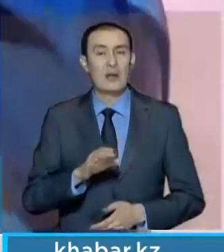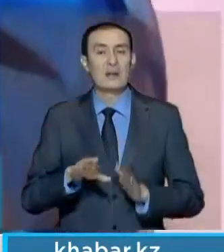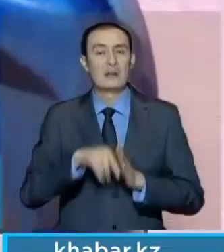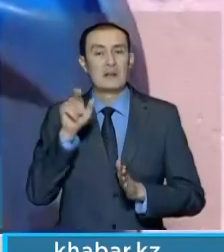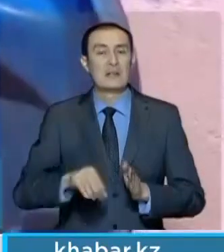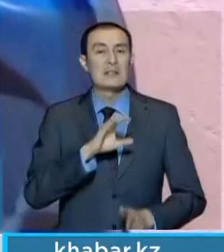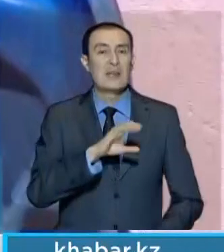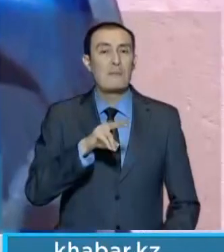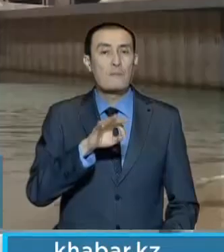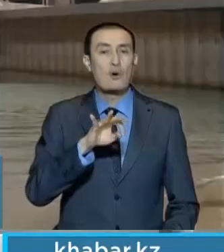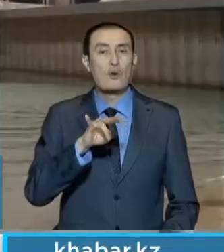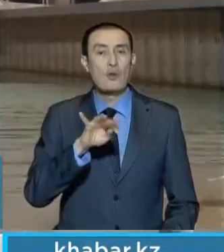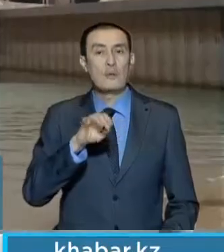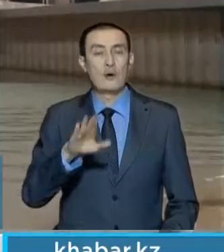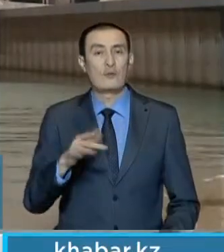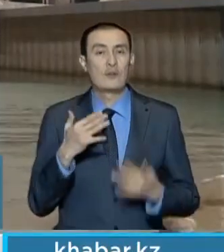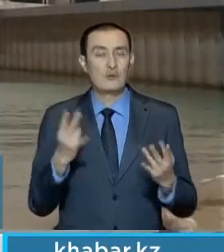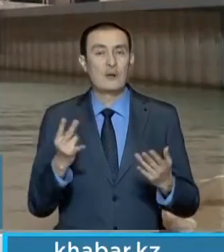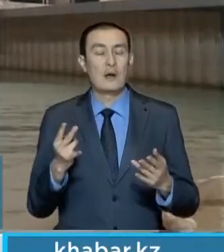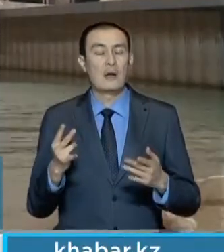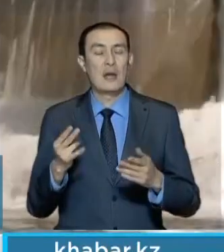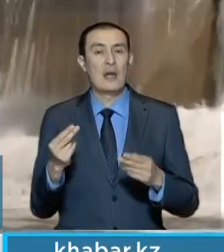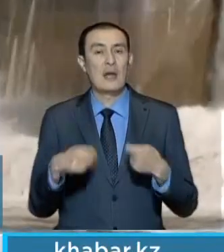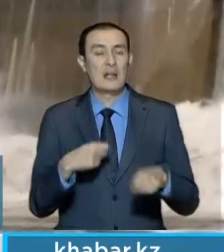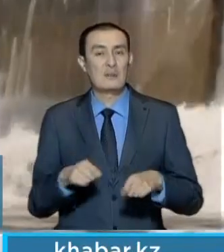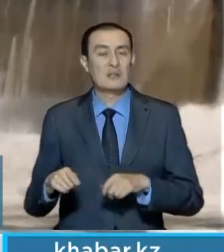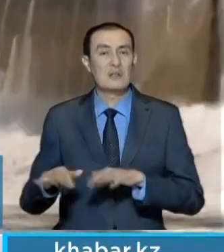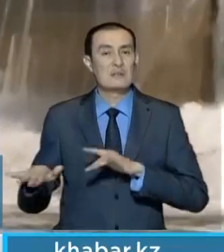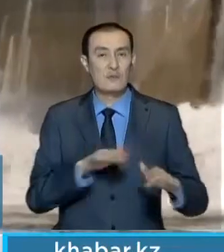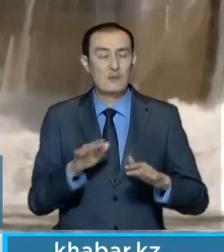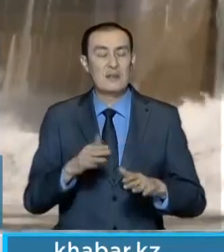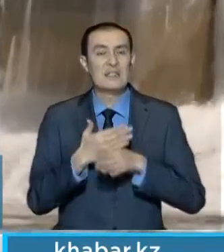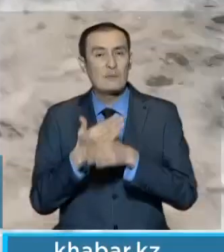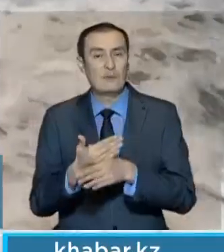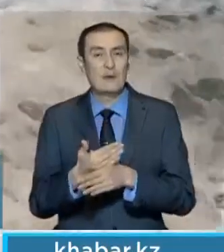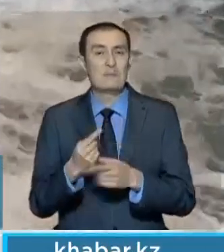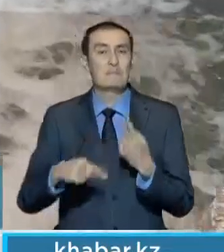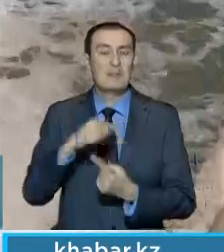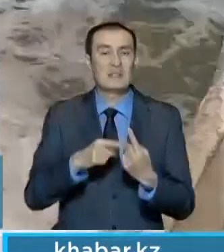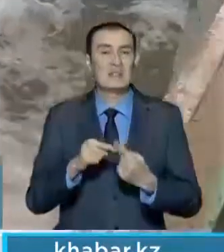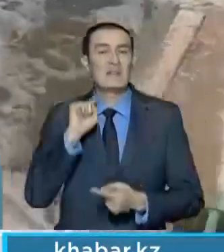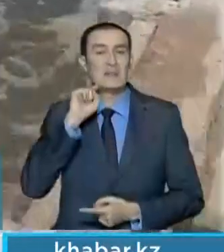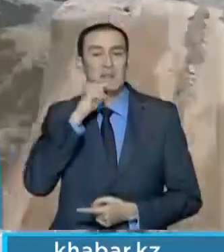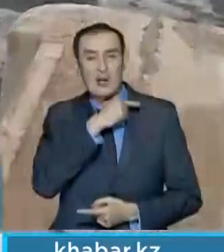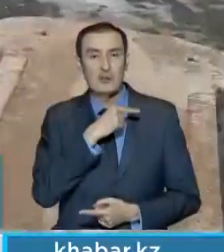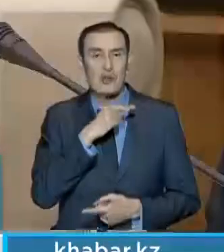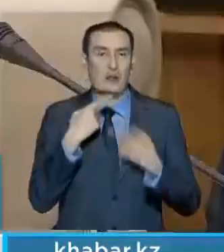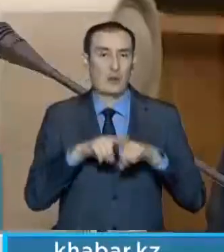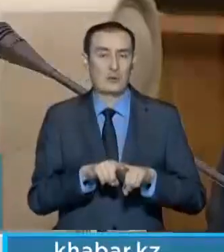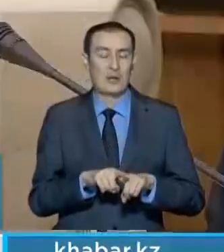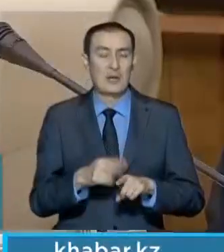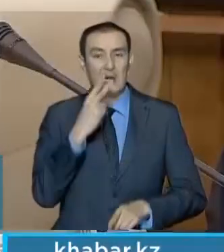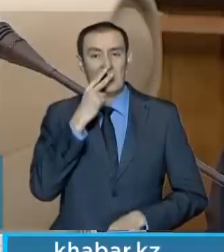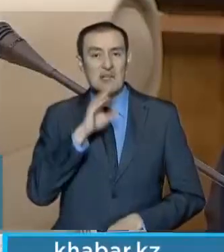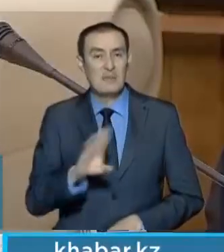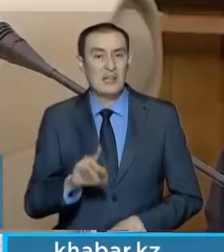запросе отметил необходимость в разработке экономических механизмов, которые стимулировали бы бизнес к активному внедрению водосберегающих технологий. Несмотря